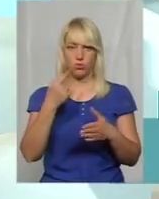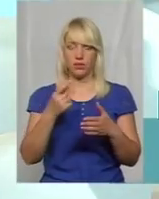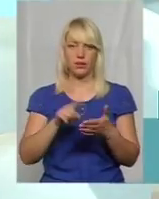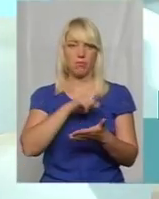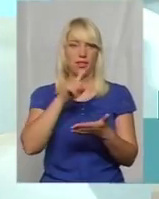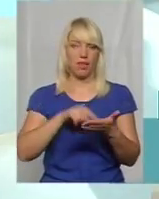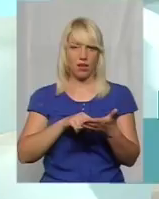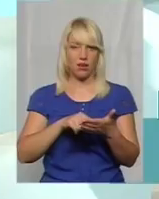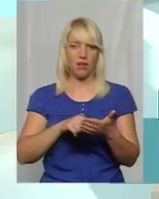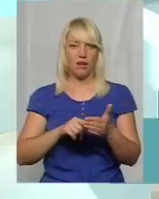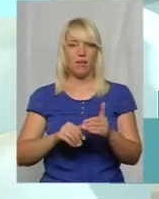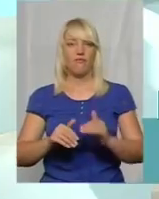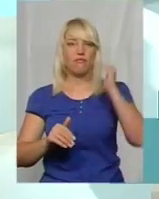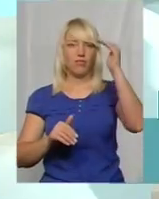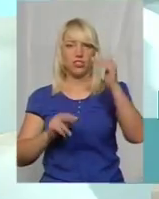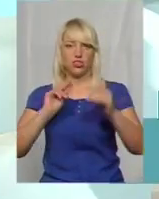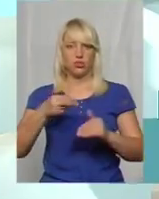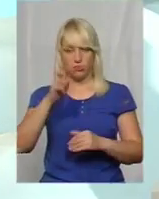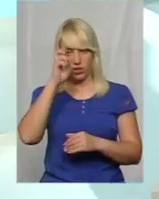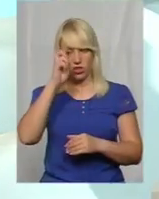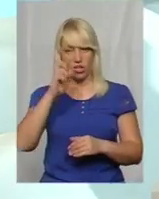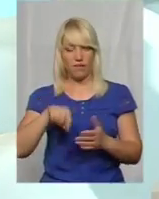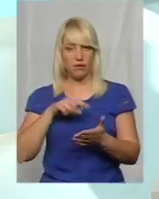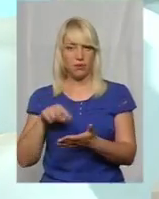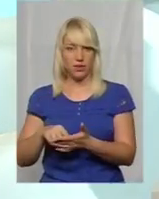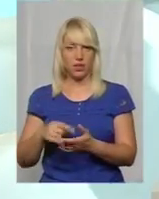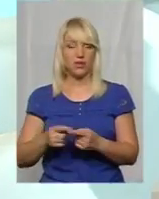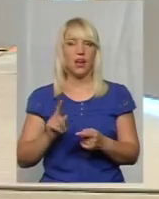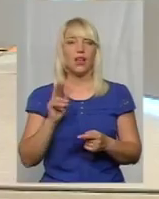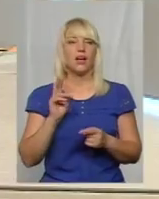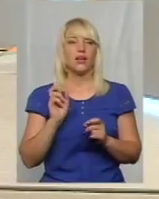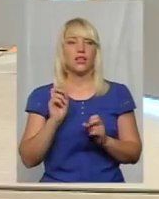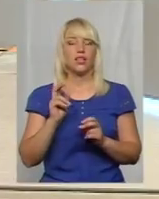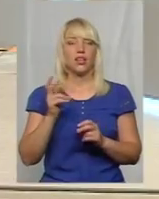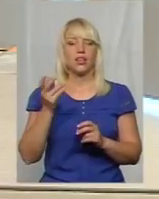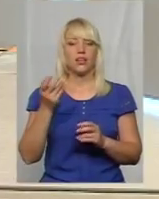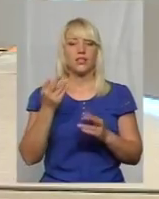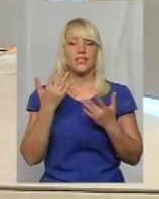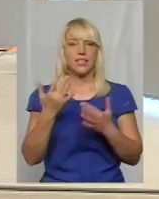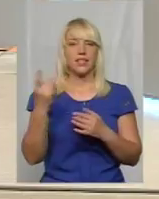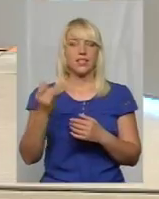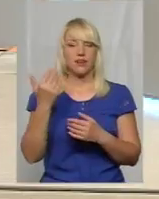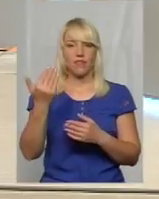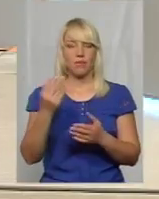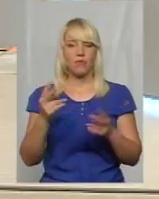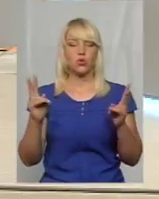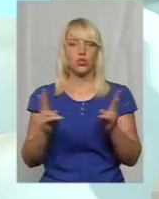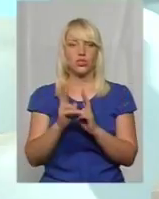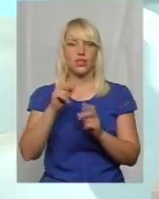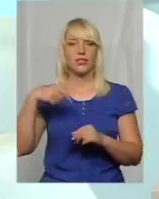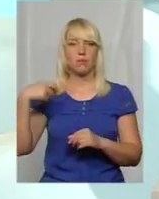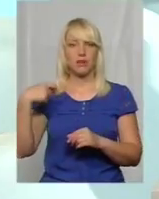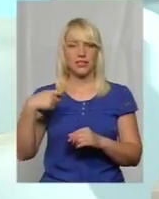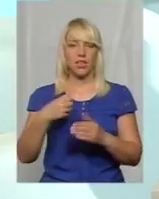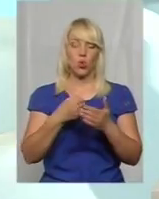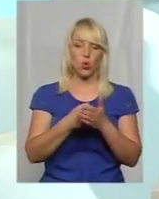державними. Це абсолютно моя точка зору. Скільки разів зустрічались із президентом до призначення і після? Ви знаєте, відповім коротко.